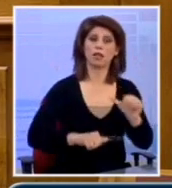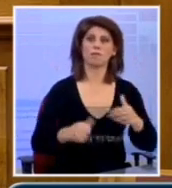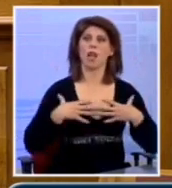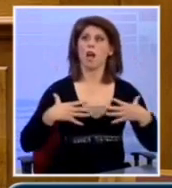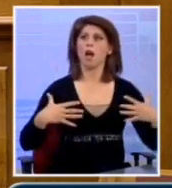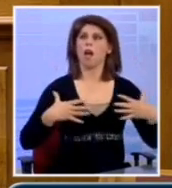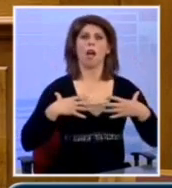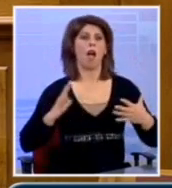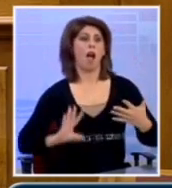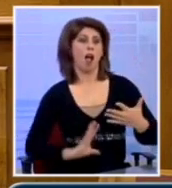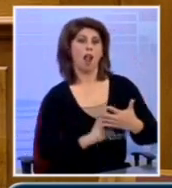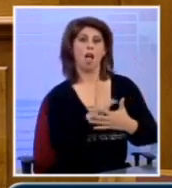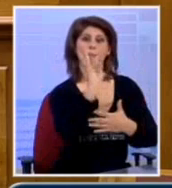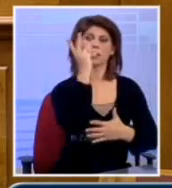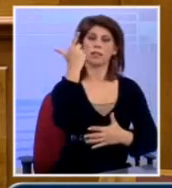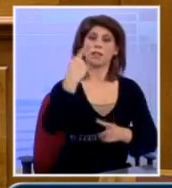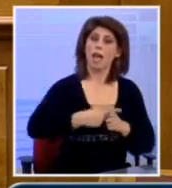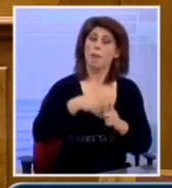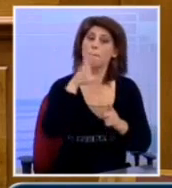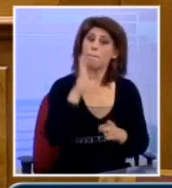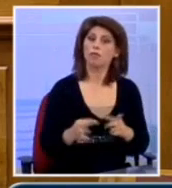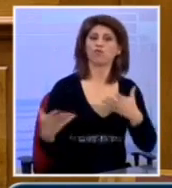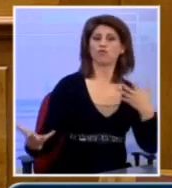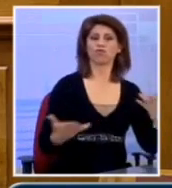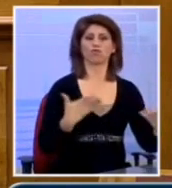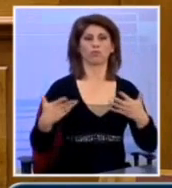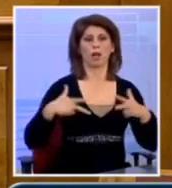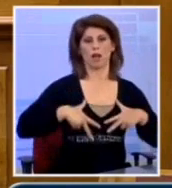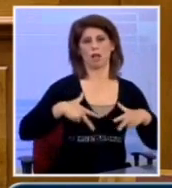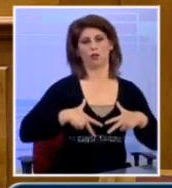ανάπτυξη και θα κάνουν την Ελλάδα μια πραγματικά σύγχρονη χώρα.